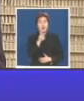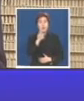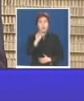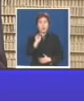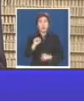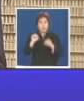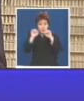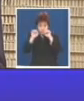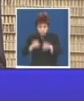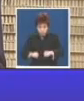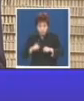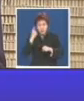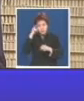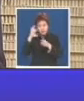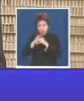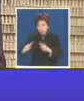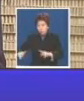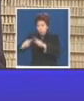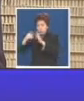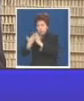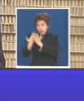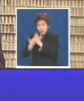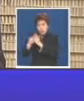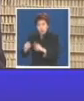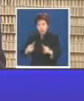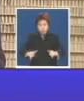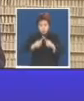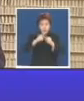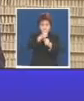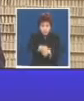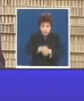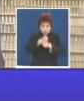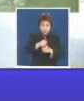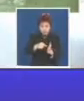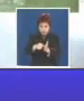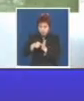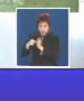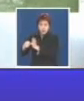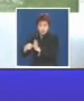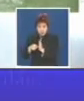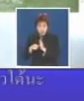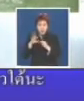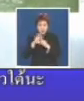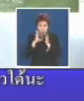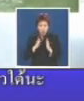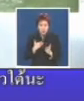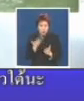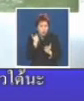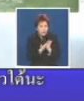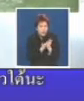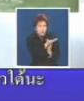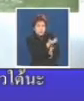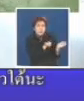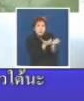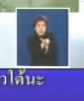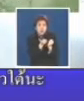การที่ทางกระทรวงการคลังนะครับแล้วก็ทางกระทรวงเกษตรเสนอมาในเรื่องของหนี้สินนะครับทั้งของพี่น้องประชาชนที่เป็นเกษตรกรทั้ง